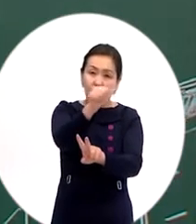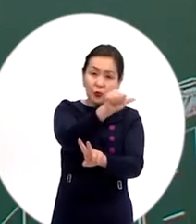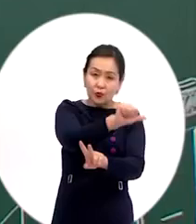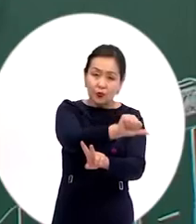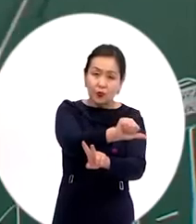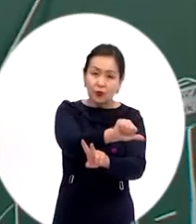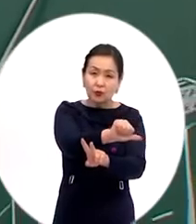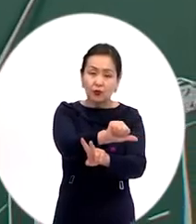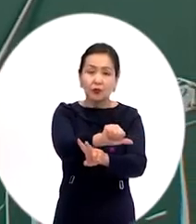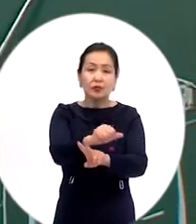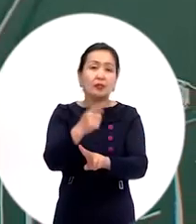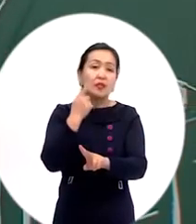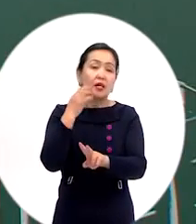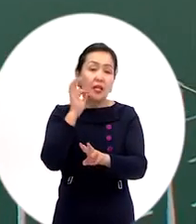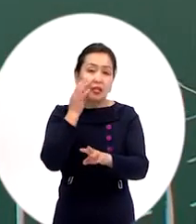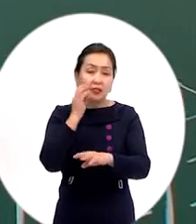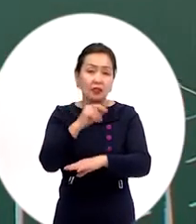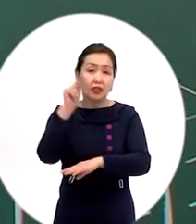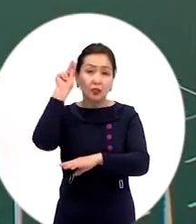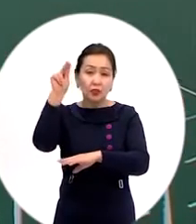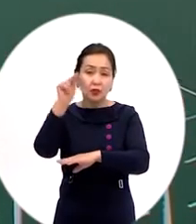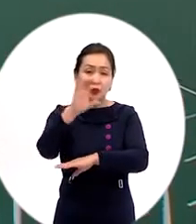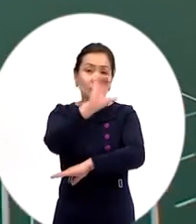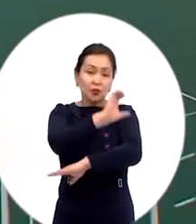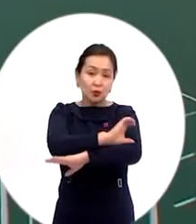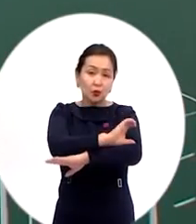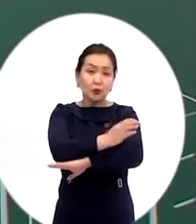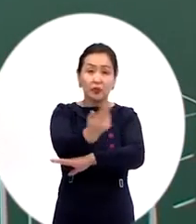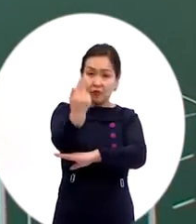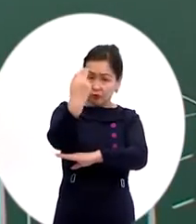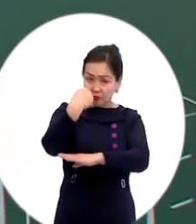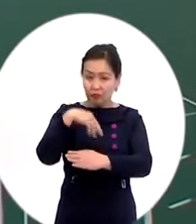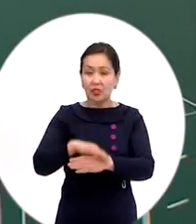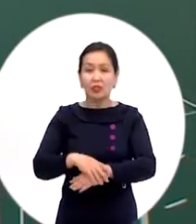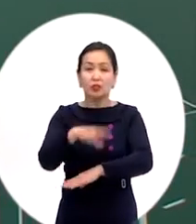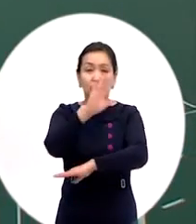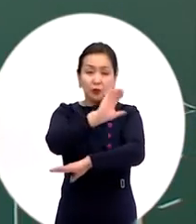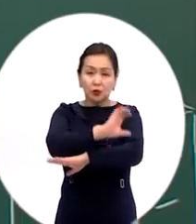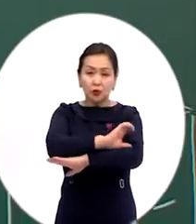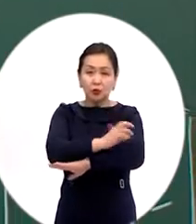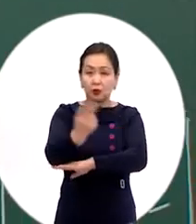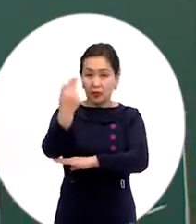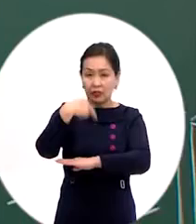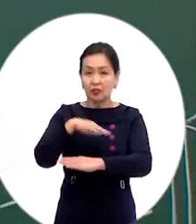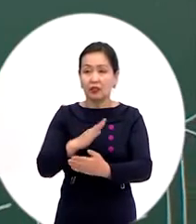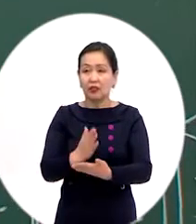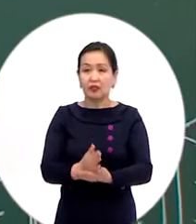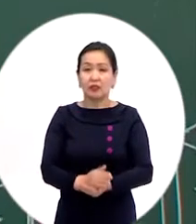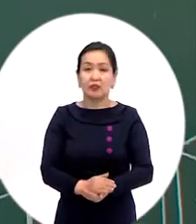тийшээ Эльсагийн сурдаг сургууль дээр ирлээ. Сургууль дээр